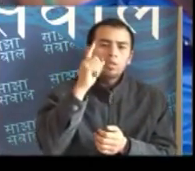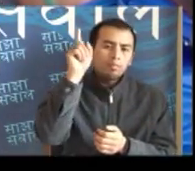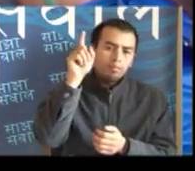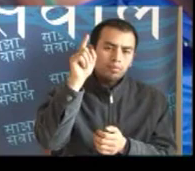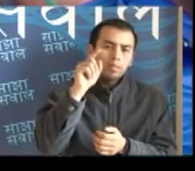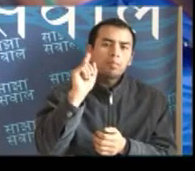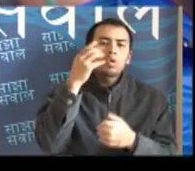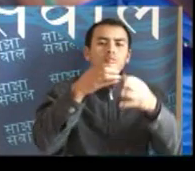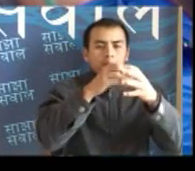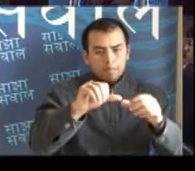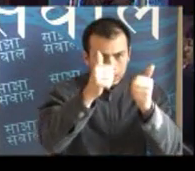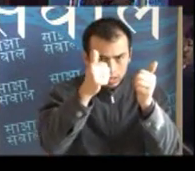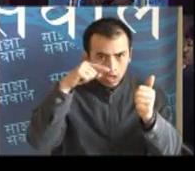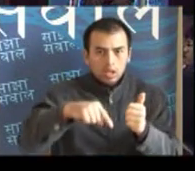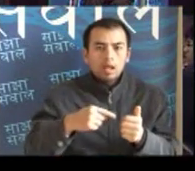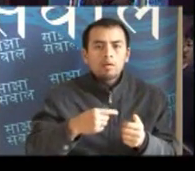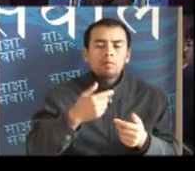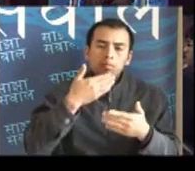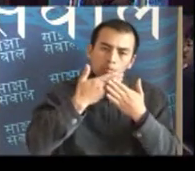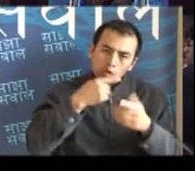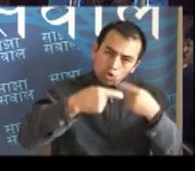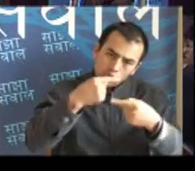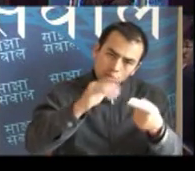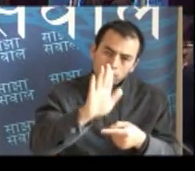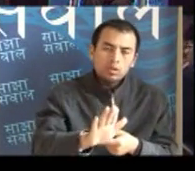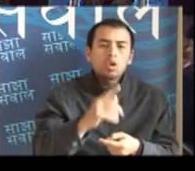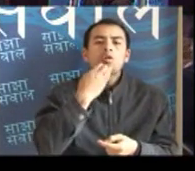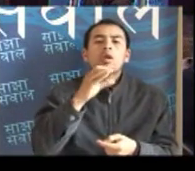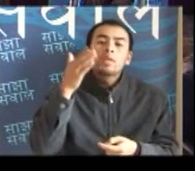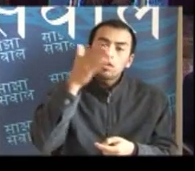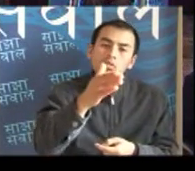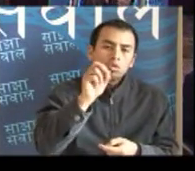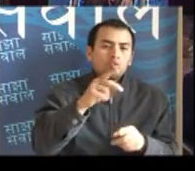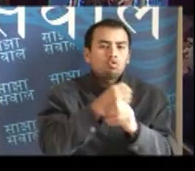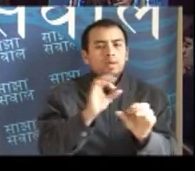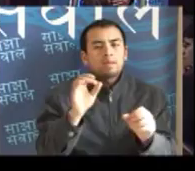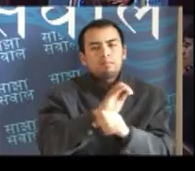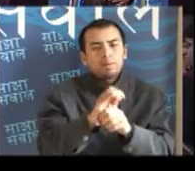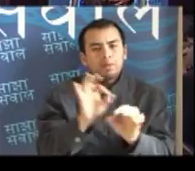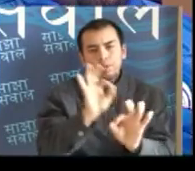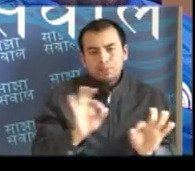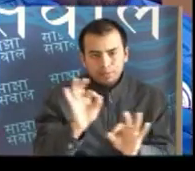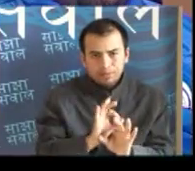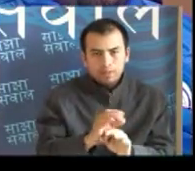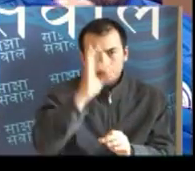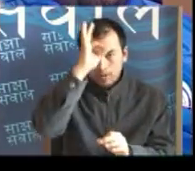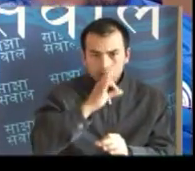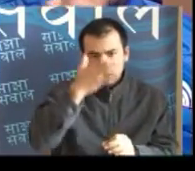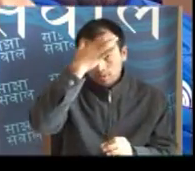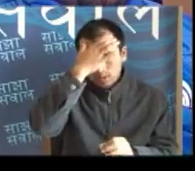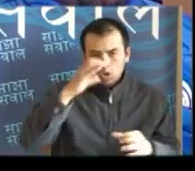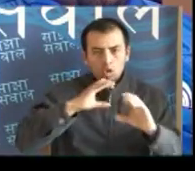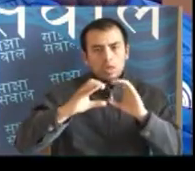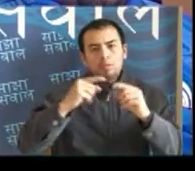पास भएको थिएँ। त्यसपछि मैले अहिले आफ्नो पढाइलाई नियन्त्रण गरिरहेको छु। कलेजमा जान्छु तर त्यहाँ दोबासेको व्यवस्था हुँदैन हामीलाई। विशेष गरी हाम्रो समस्या